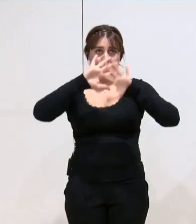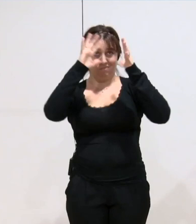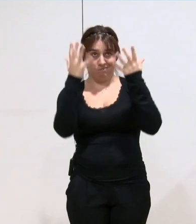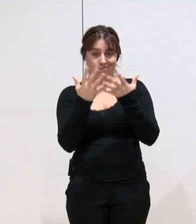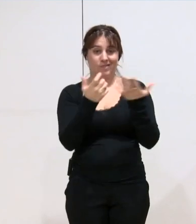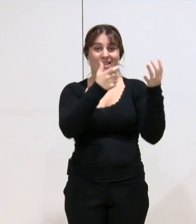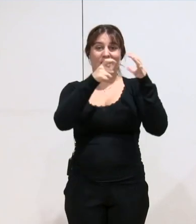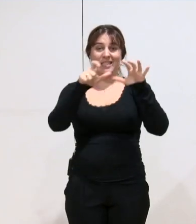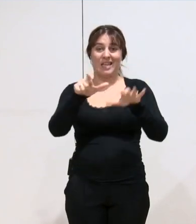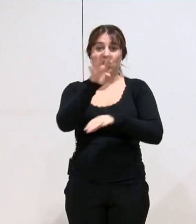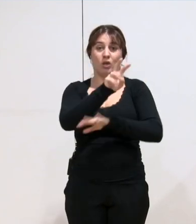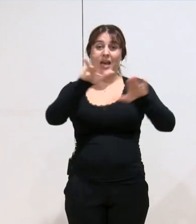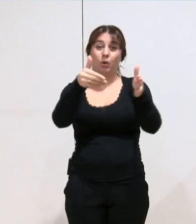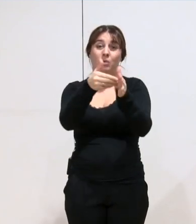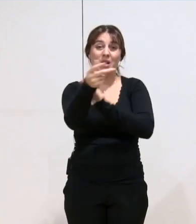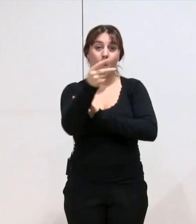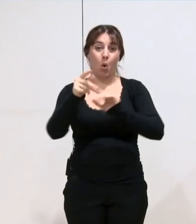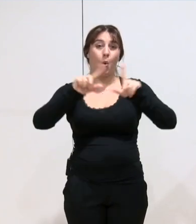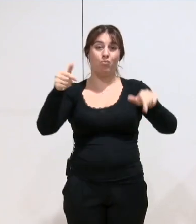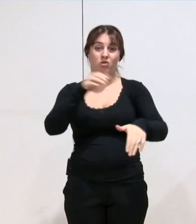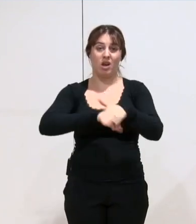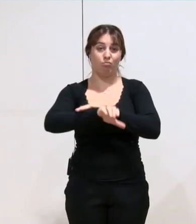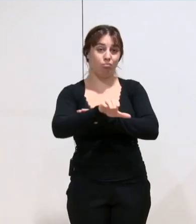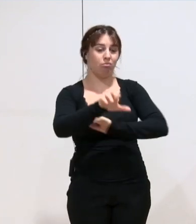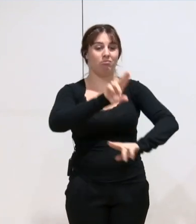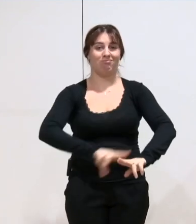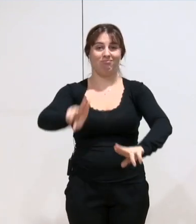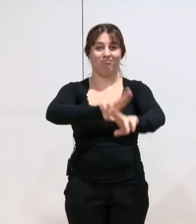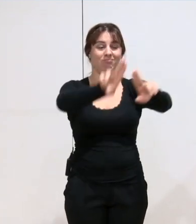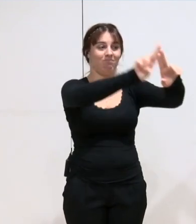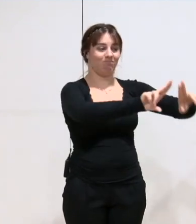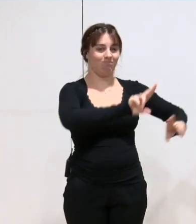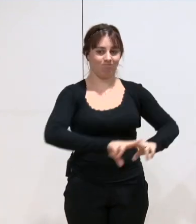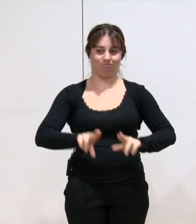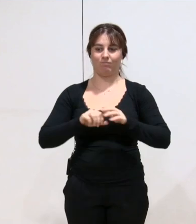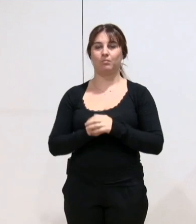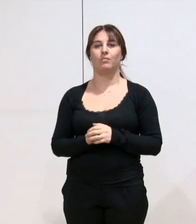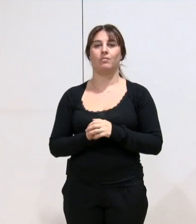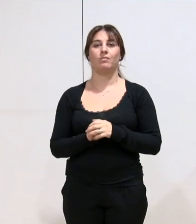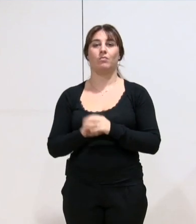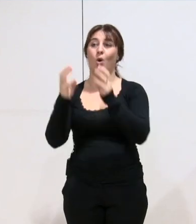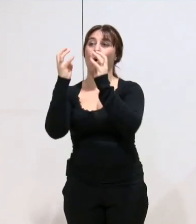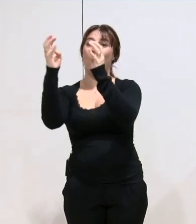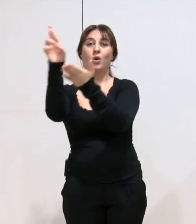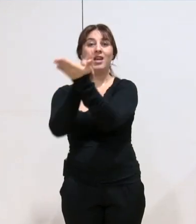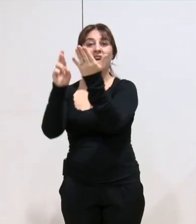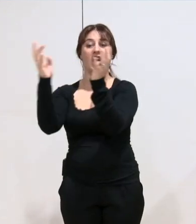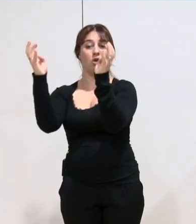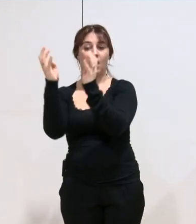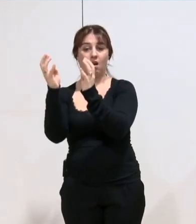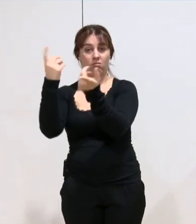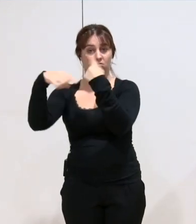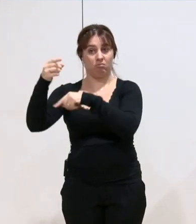748 000 euros pour réaliser ces travaux. Le Conseil régional a déjà prévu